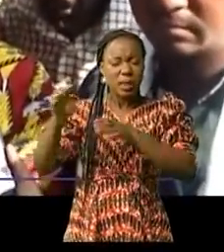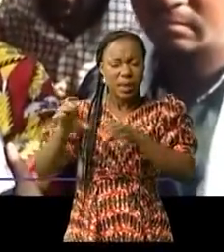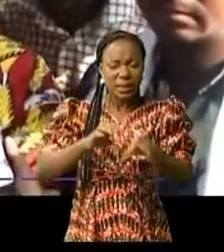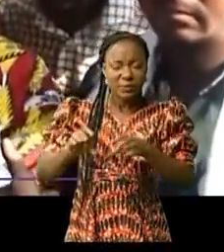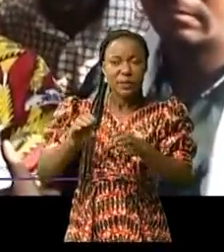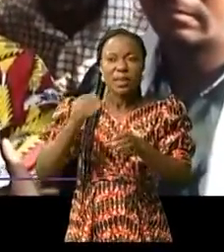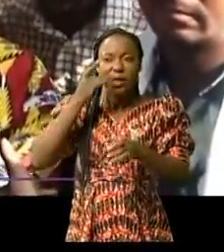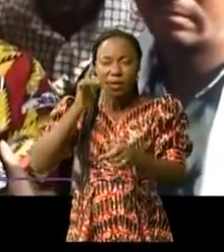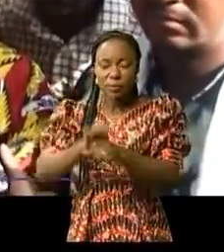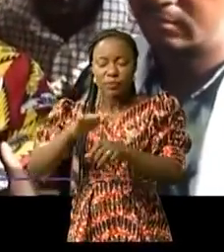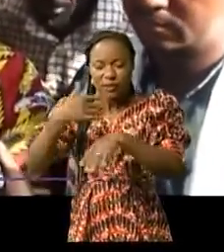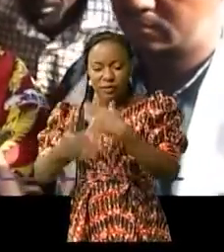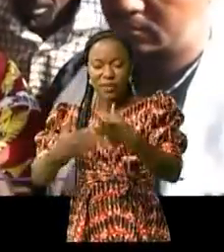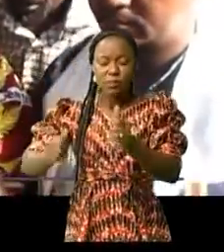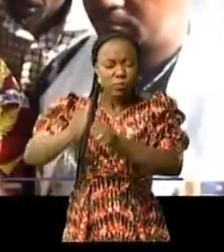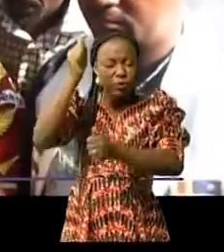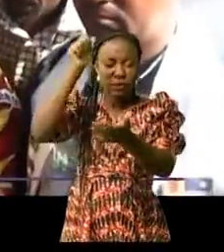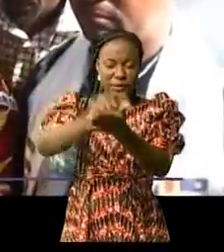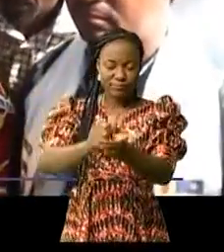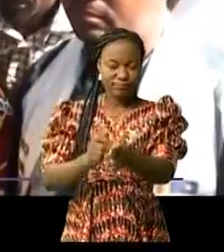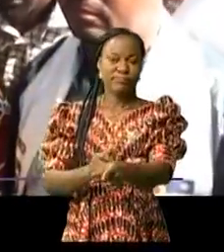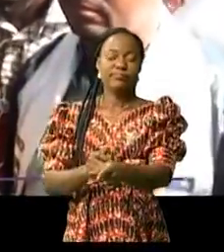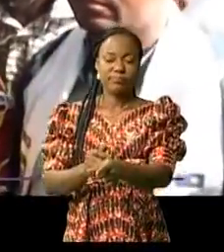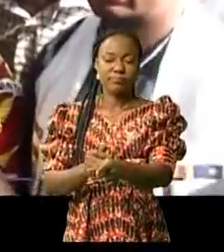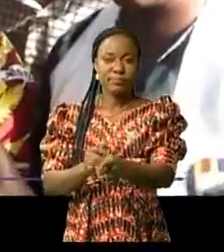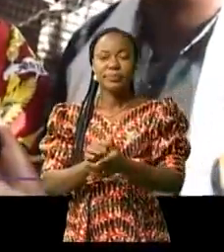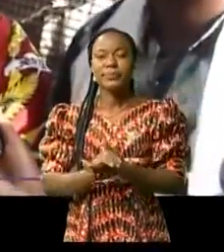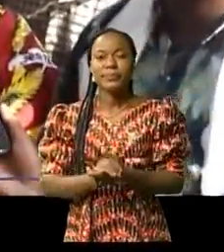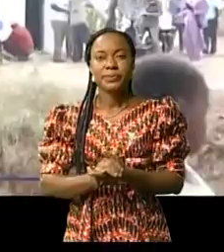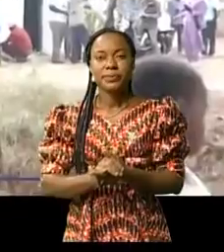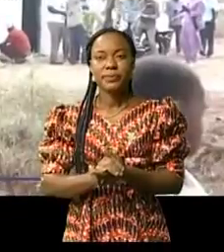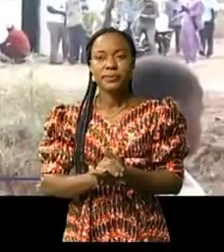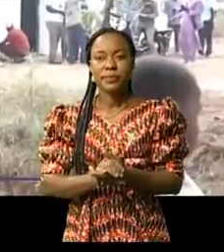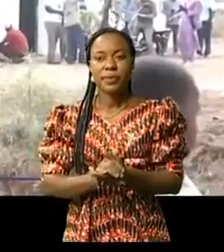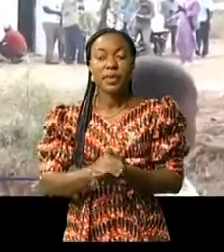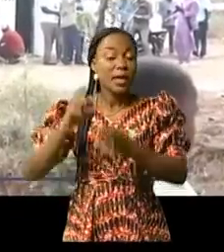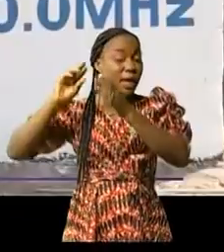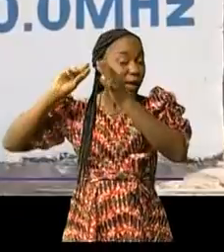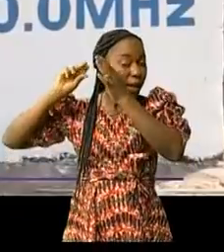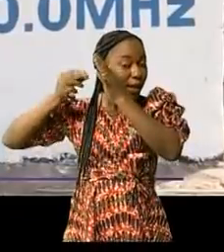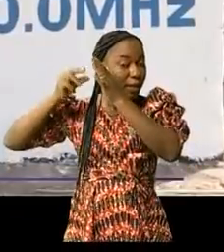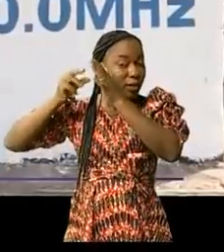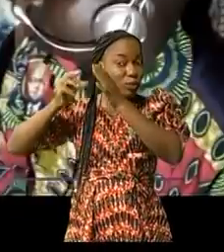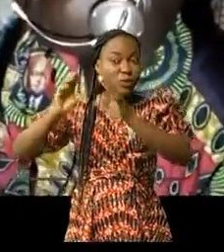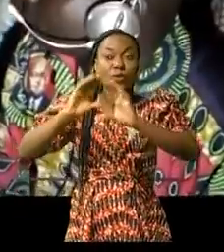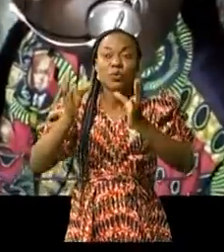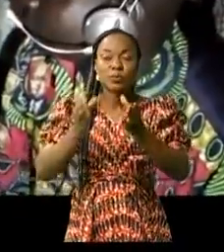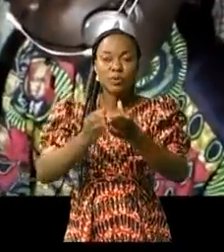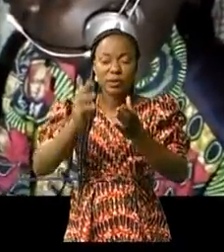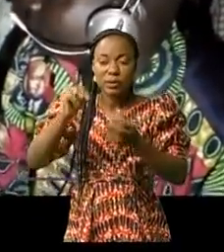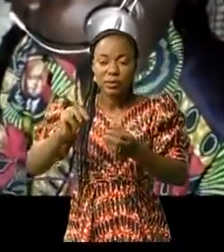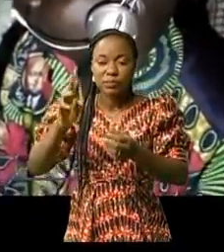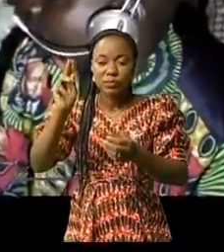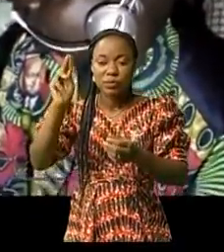promis de faire plus que ça la radio communautaire mocanguê fm la